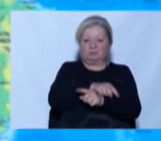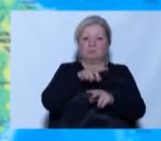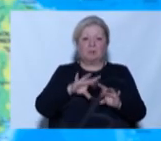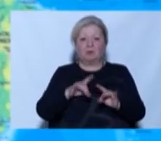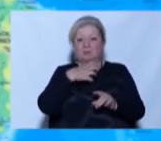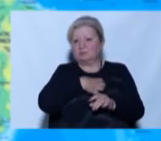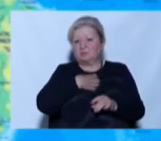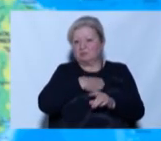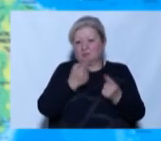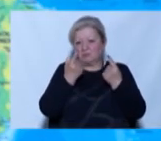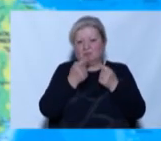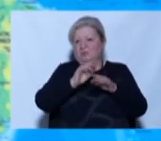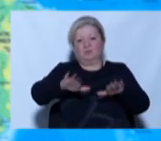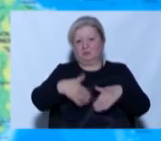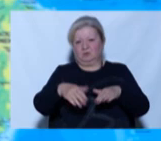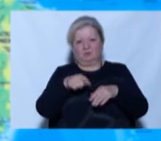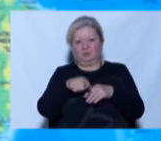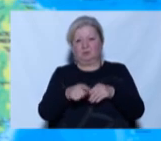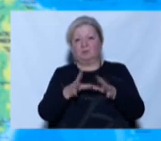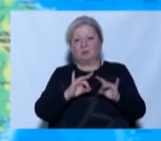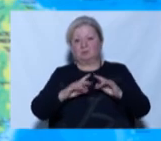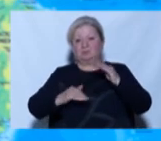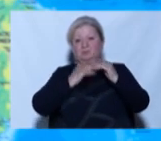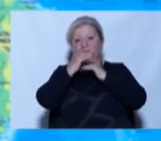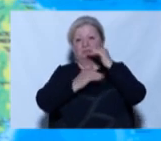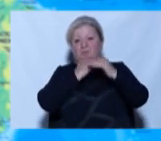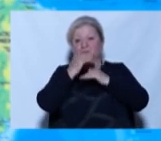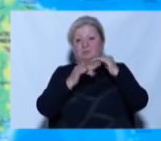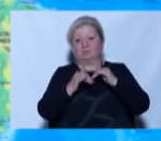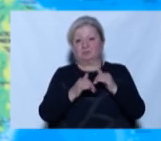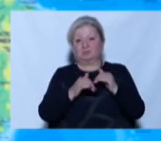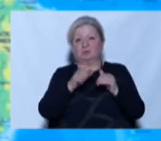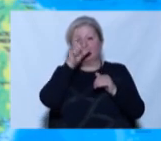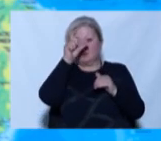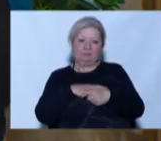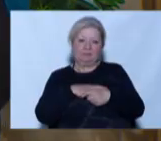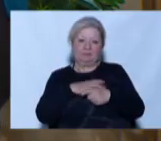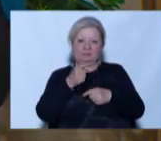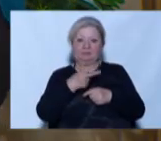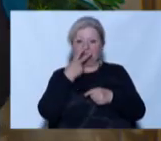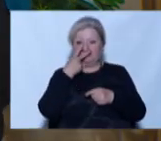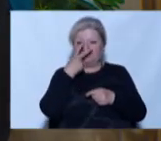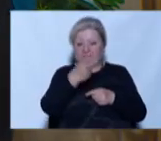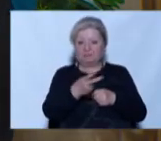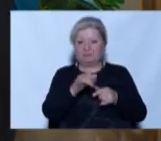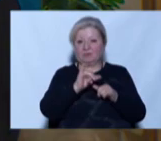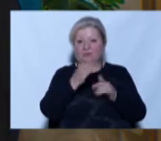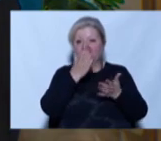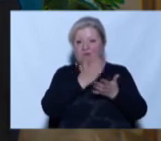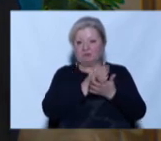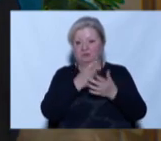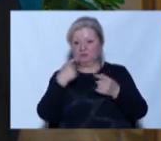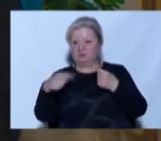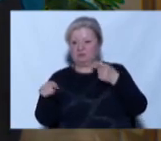დიდი მნიშვნელობა არ ჰქონდა. მაგრამ განვითარებასთან ერთად ადამიანმა აღმოაჩინა, რომ საზღვარი, სადაც ორი